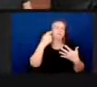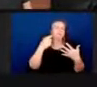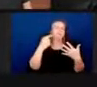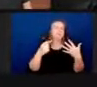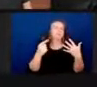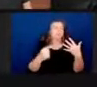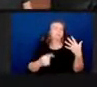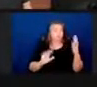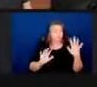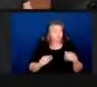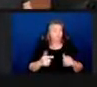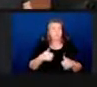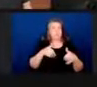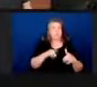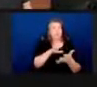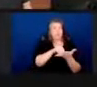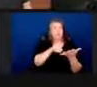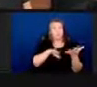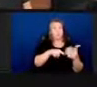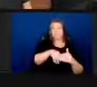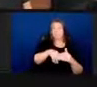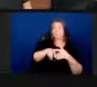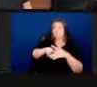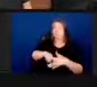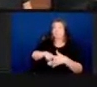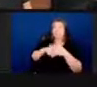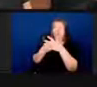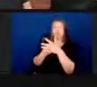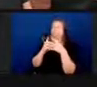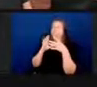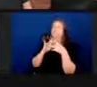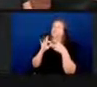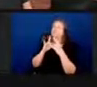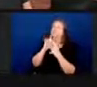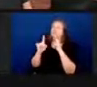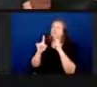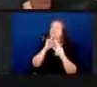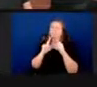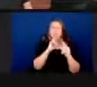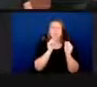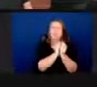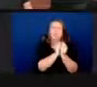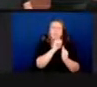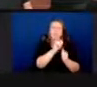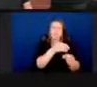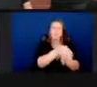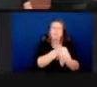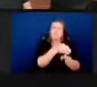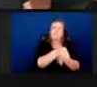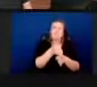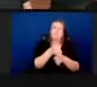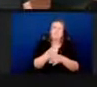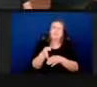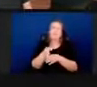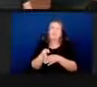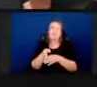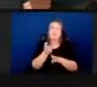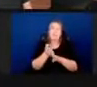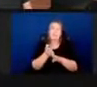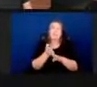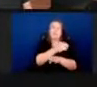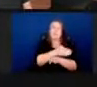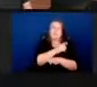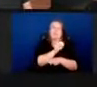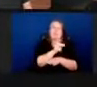tuna mbinu mbalimbali mbali, na tumehusisha idara mbalimbali mbali kama vile idara ya kifedha na